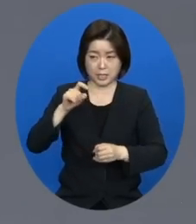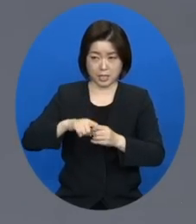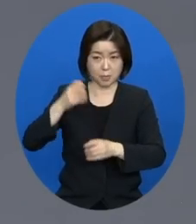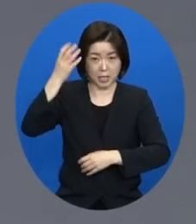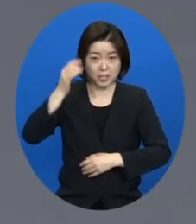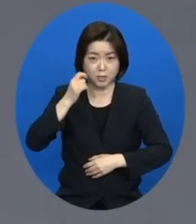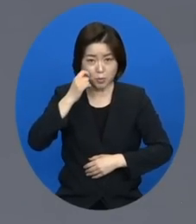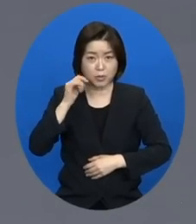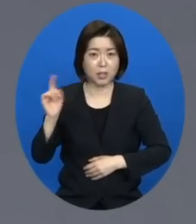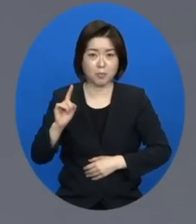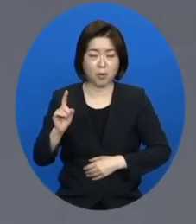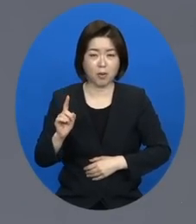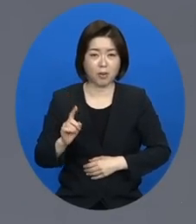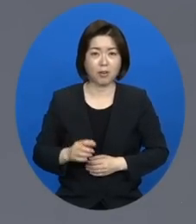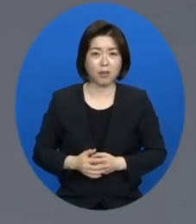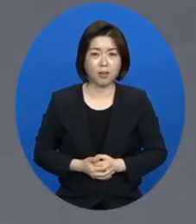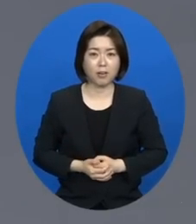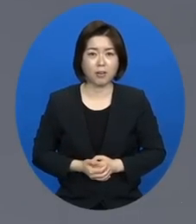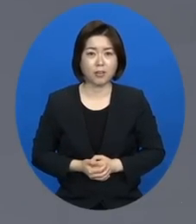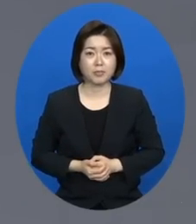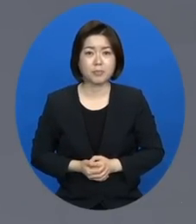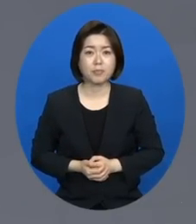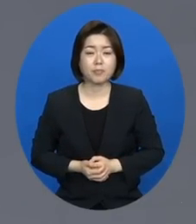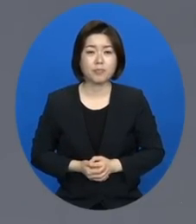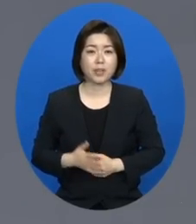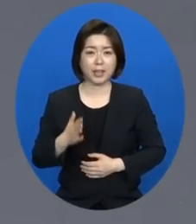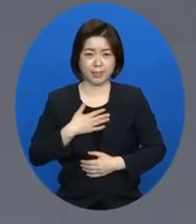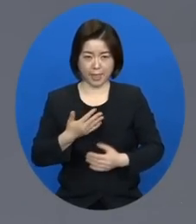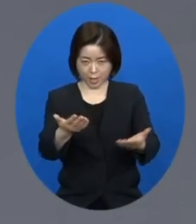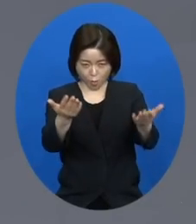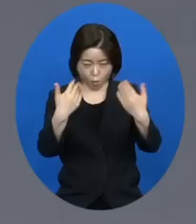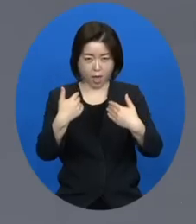잊혀지질 않습니다. 뭔지 아십니까? 내게 오라.